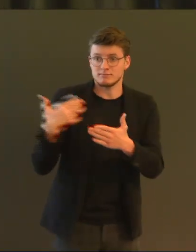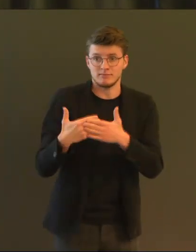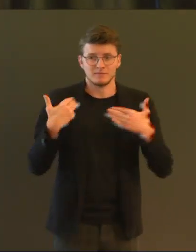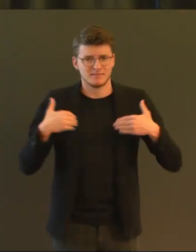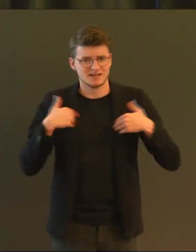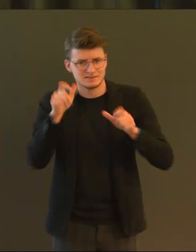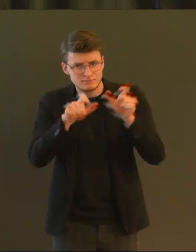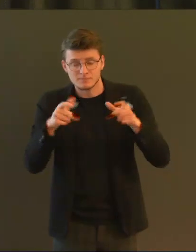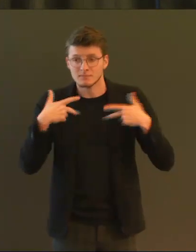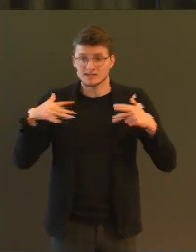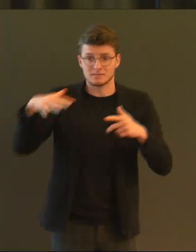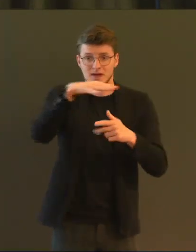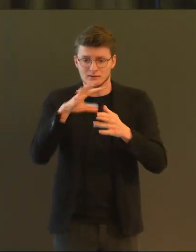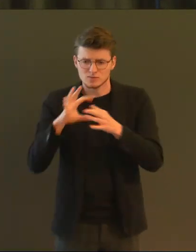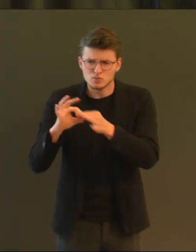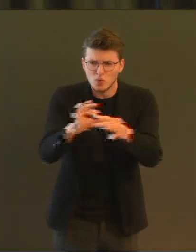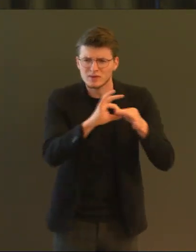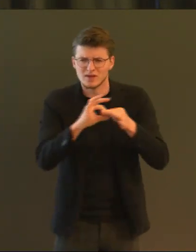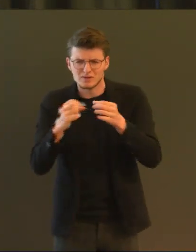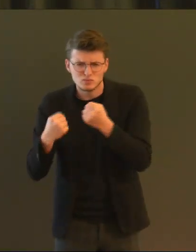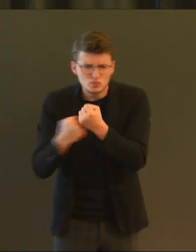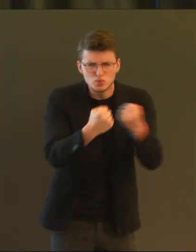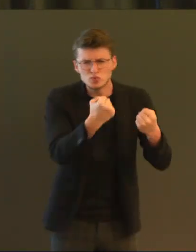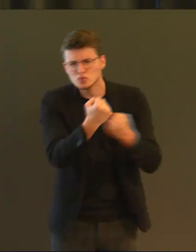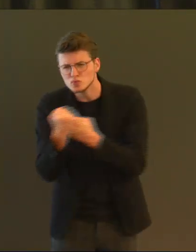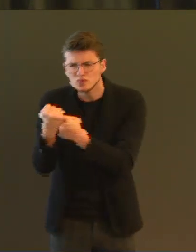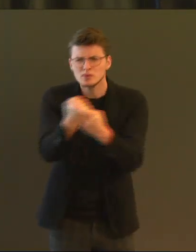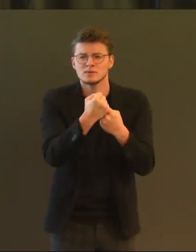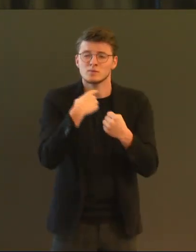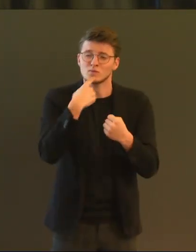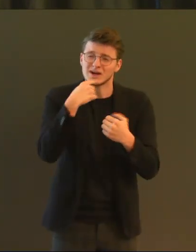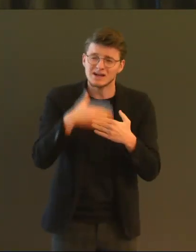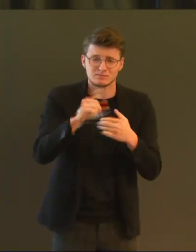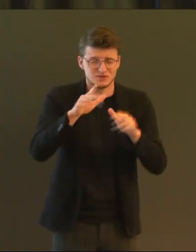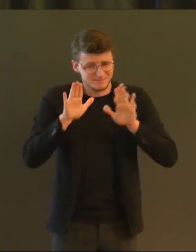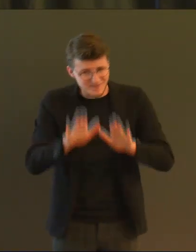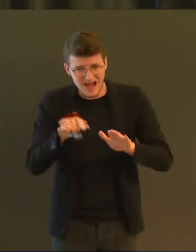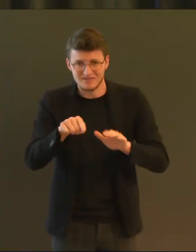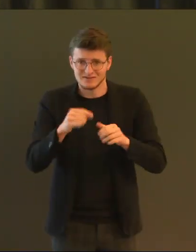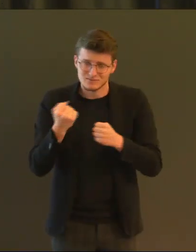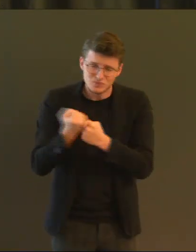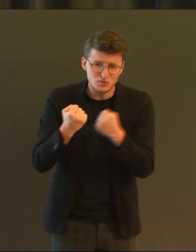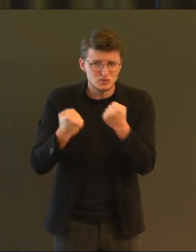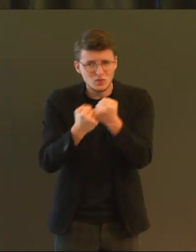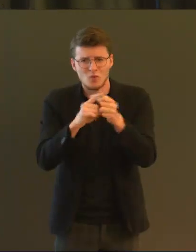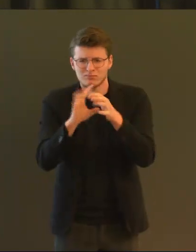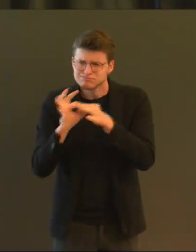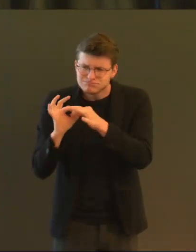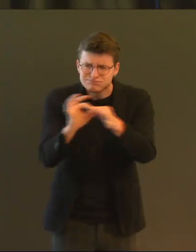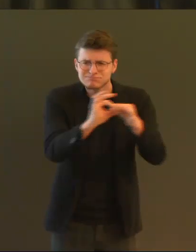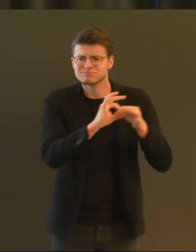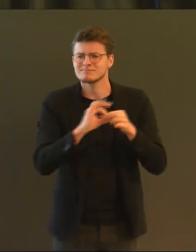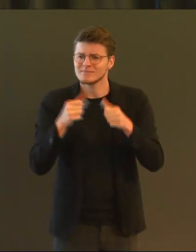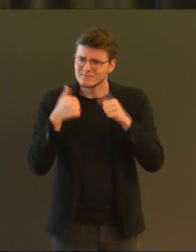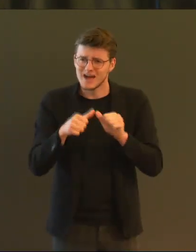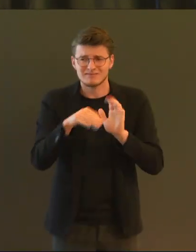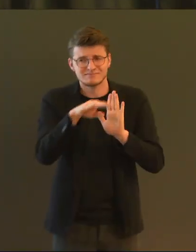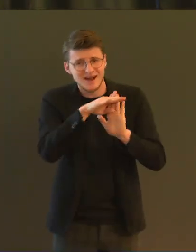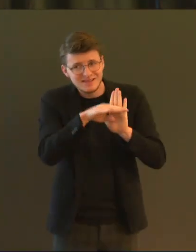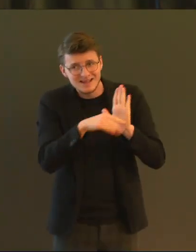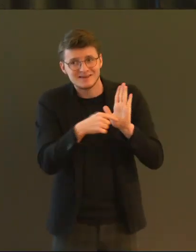samenleving. Ook de komende weken zal burgerschap ons helpen doorheen deze periode. Blijf de maatregelen en aanbevelingen